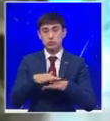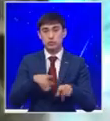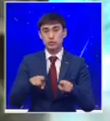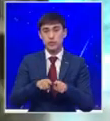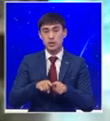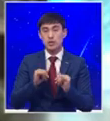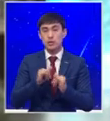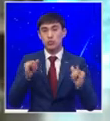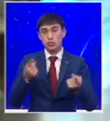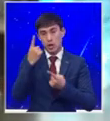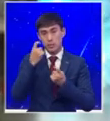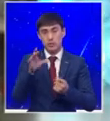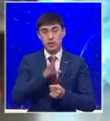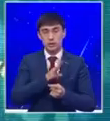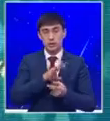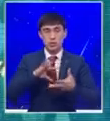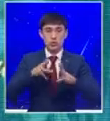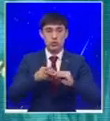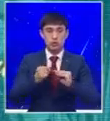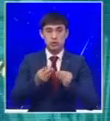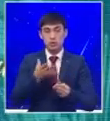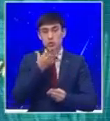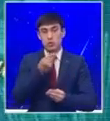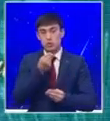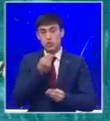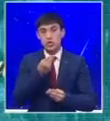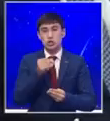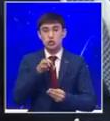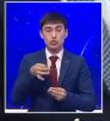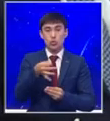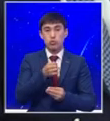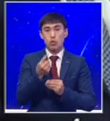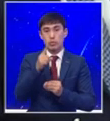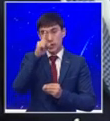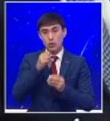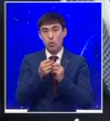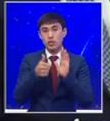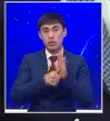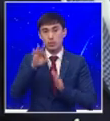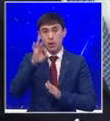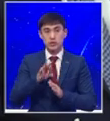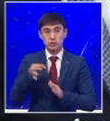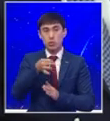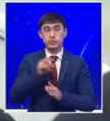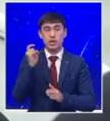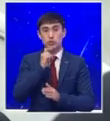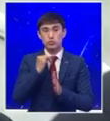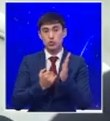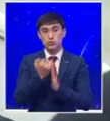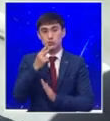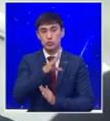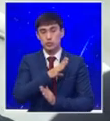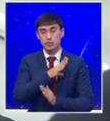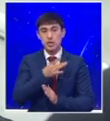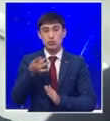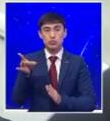өңір дамуынан ақпар берілді. Көрсеткіштер көрнекті. Жетісу облысы 11 айда 16% облыс экономикасында өсім көрсетті.